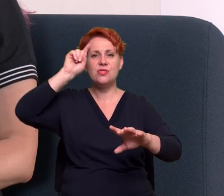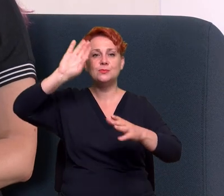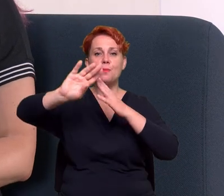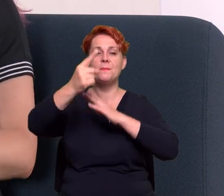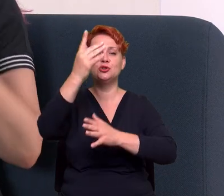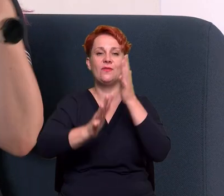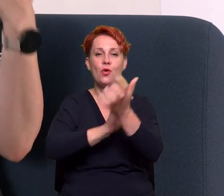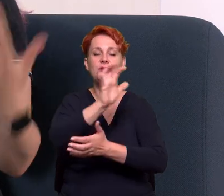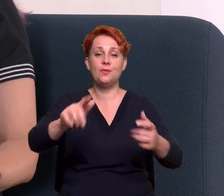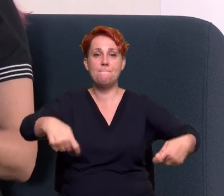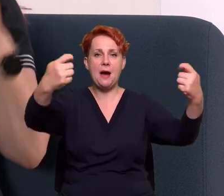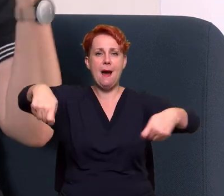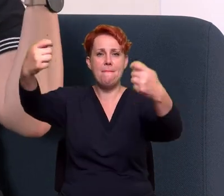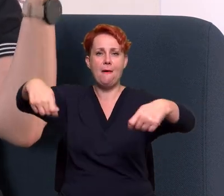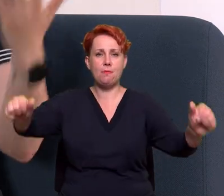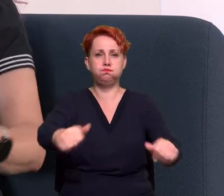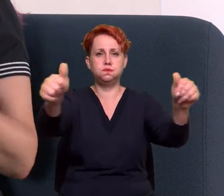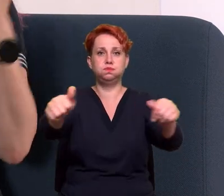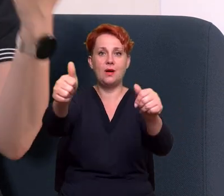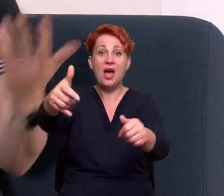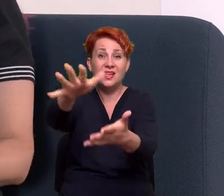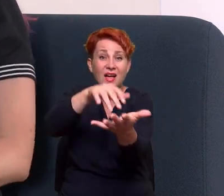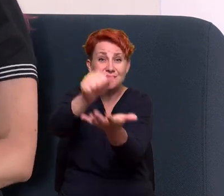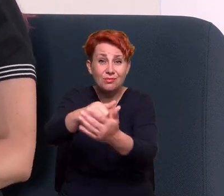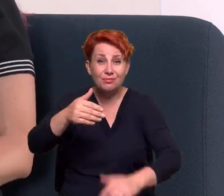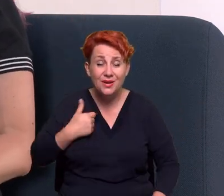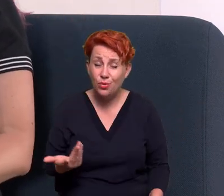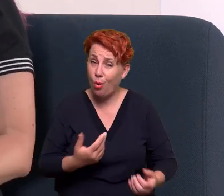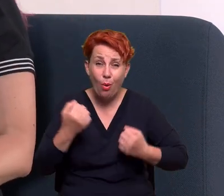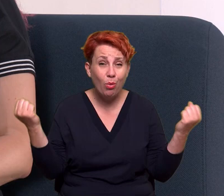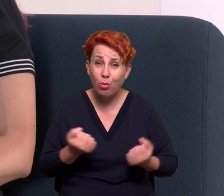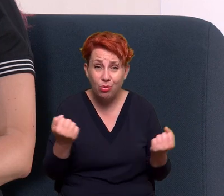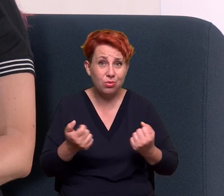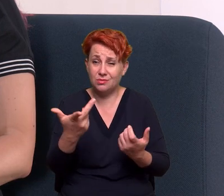I wojnie światowej, która była katastrofą, poniesiono ogromne